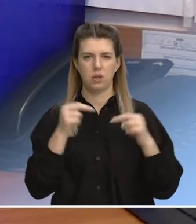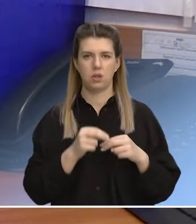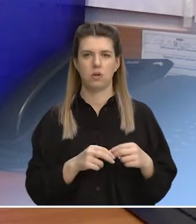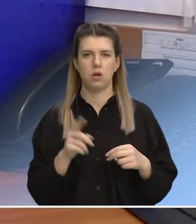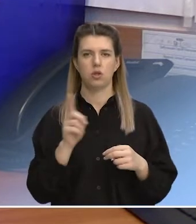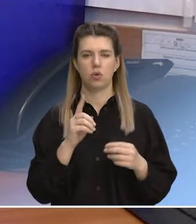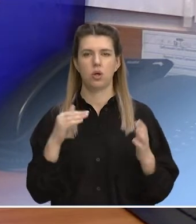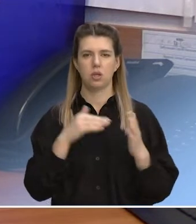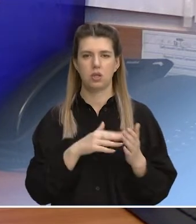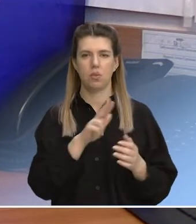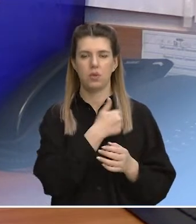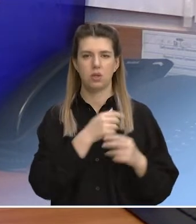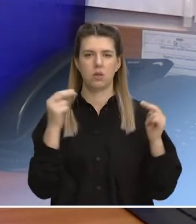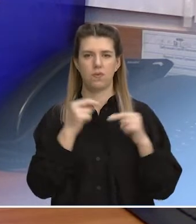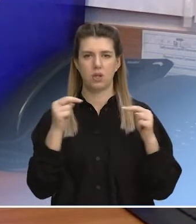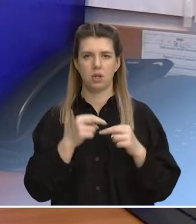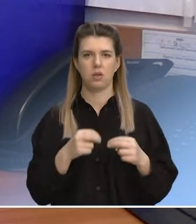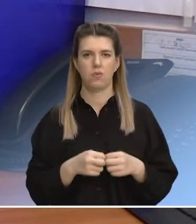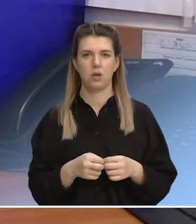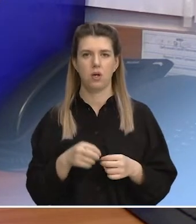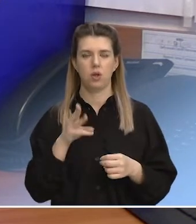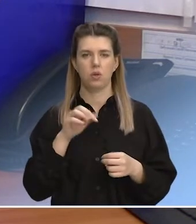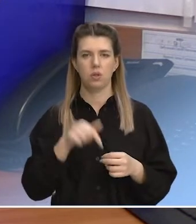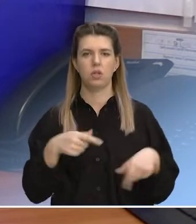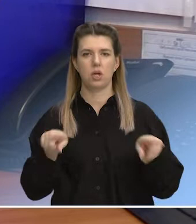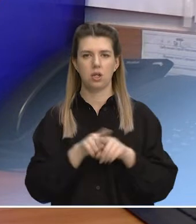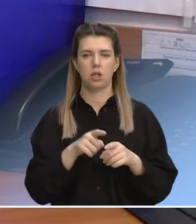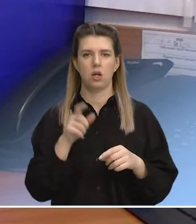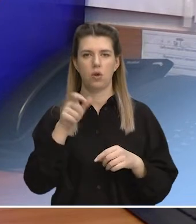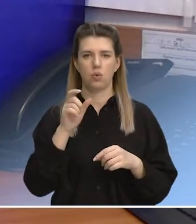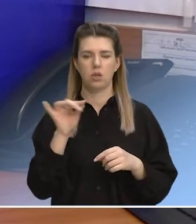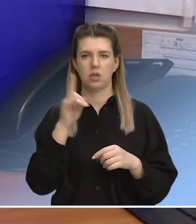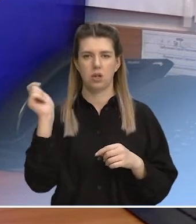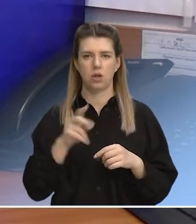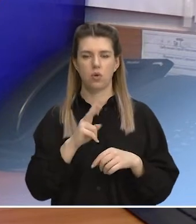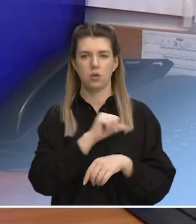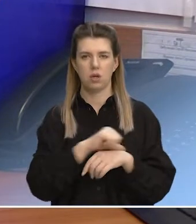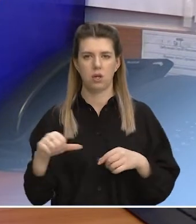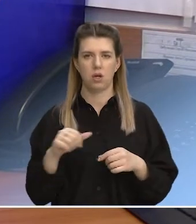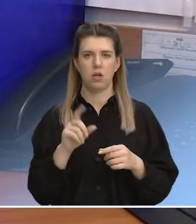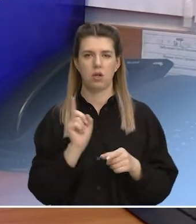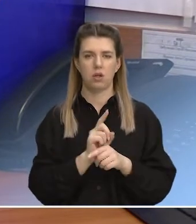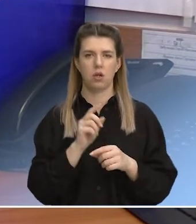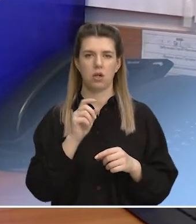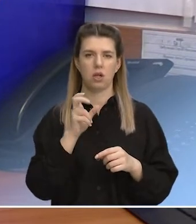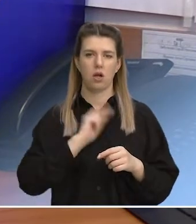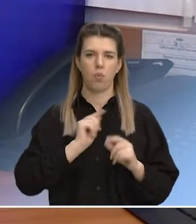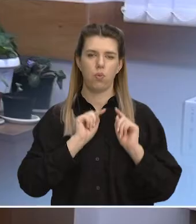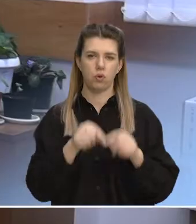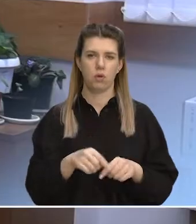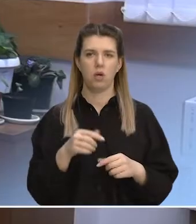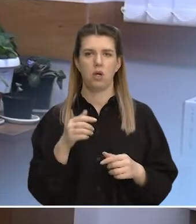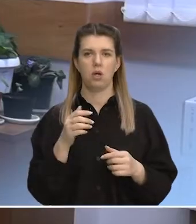освидетельствование. Что касается медицинского освидетельствования, то здесь также иностранные граждане, которые прибывают с целью осуществления трудовой